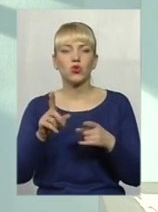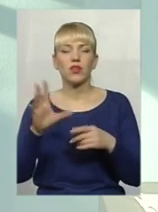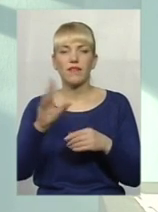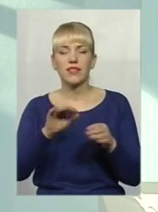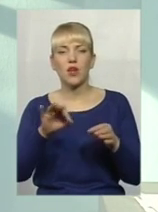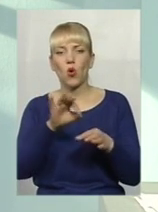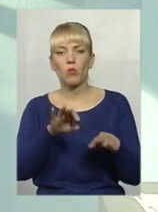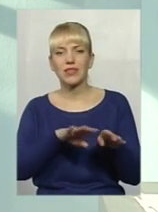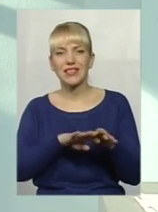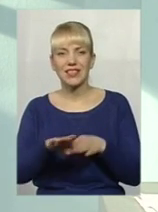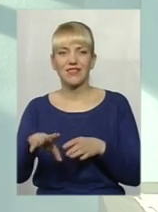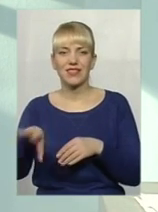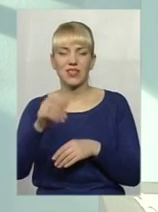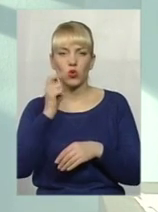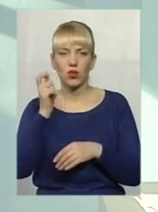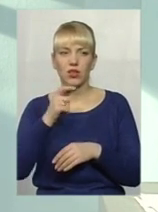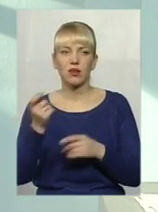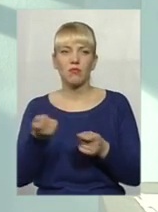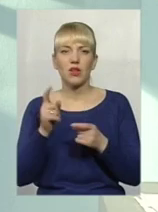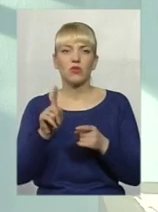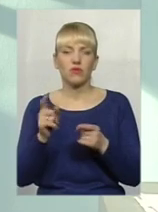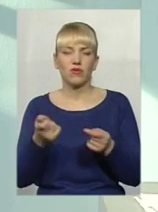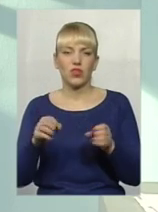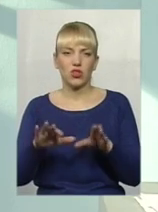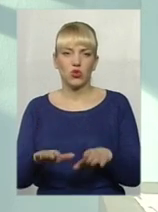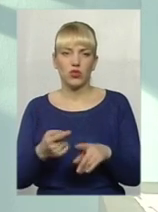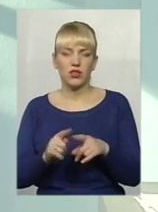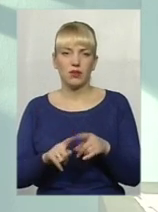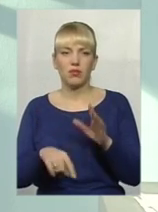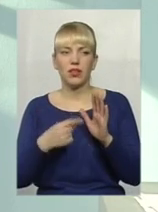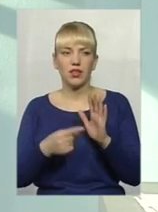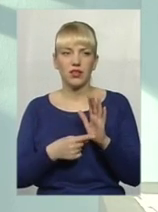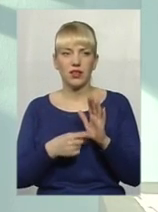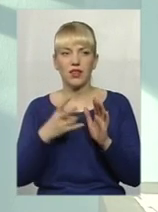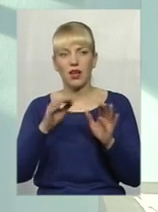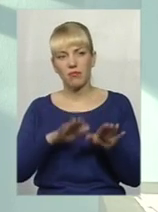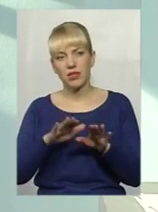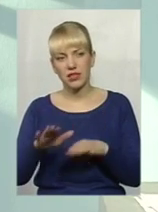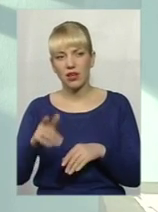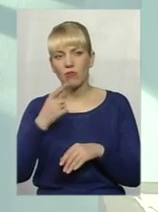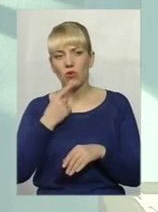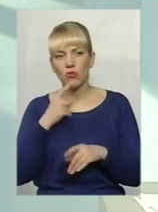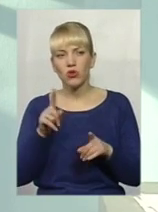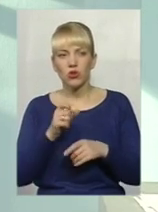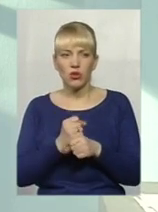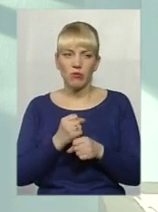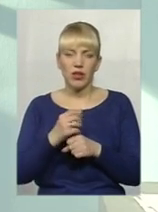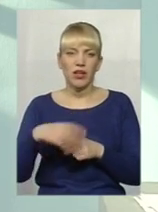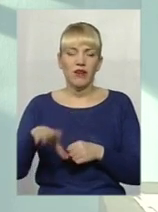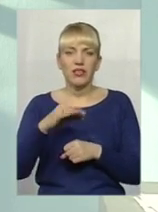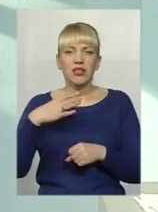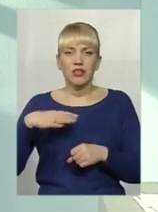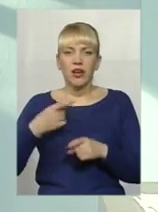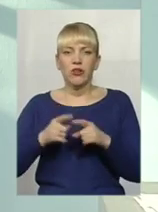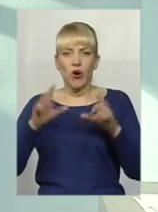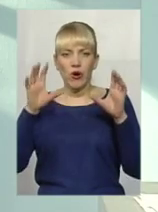взагалі в Україні дуже мало ще вирішується це питання. Тобто на місцях пробують щось робити, і всі чекають цього